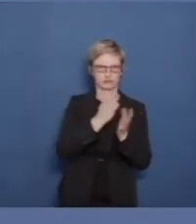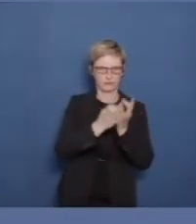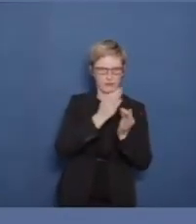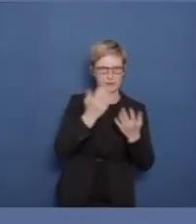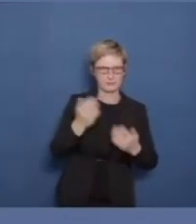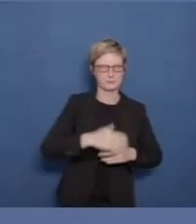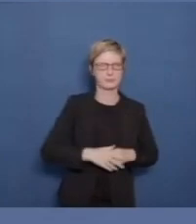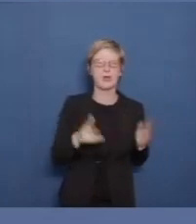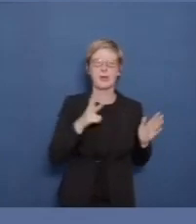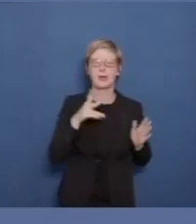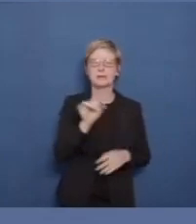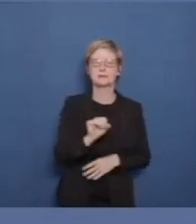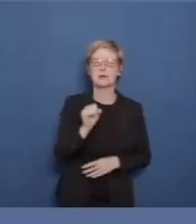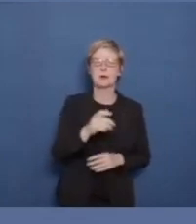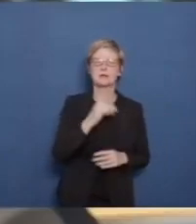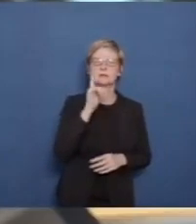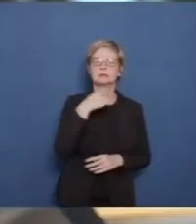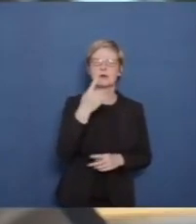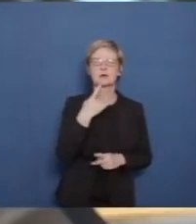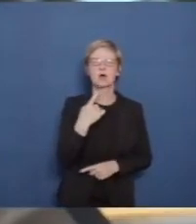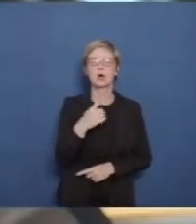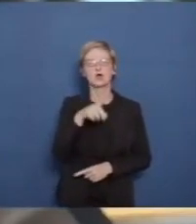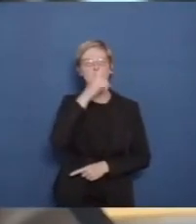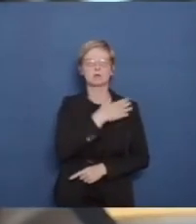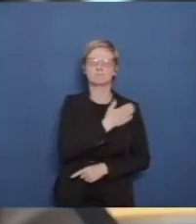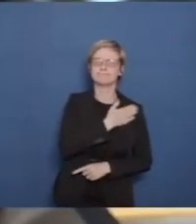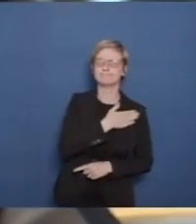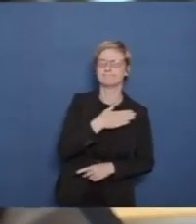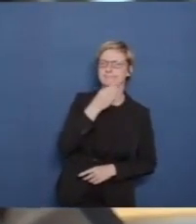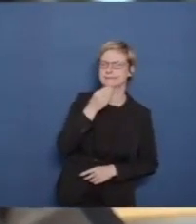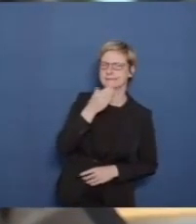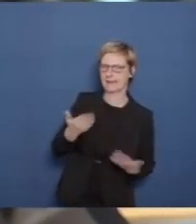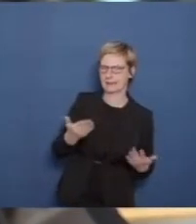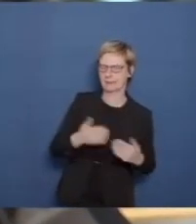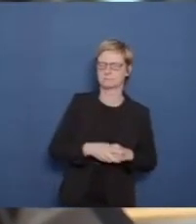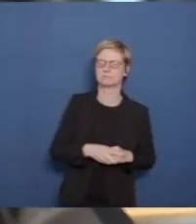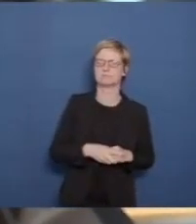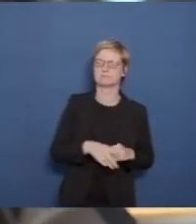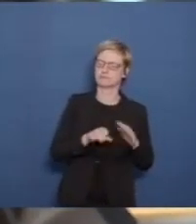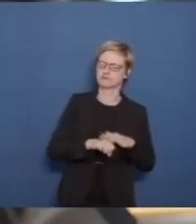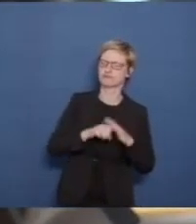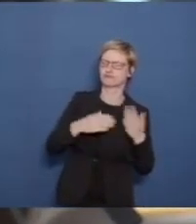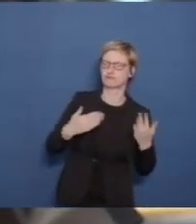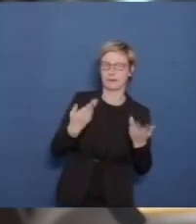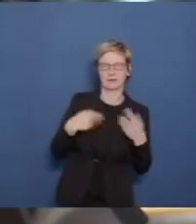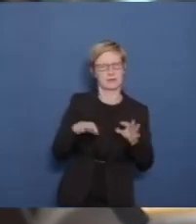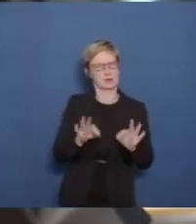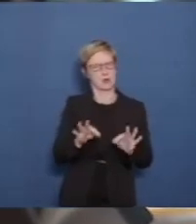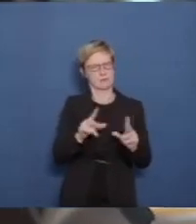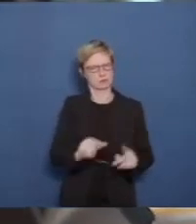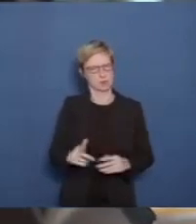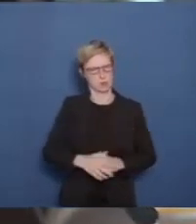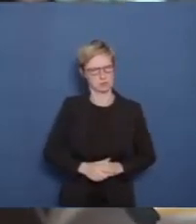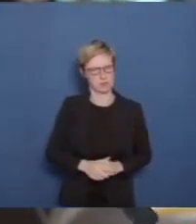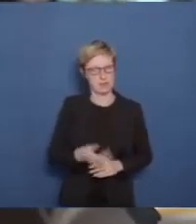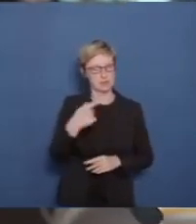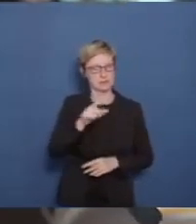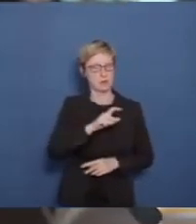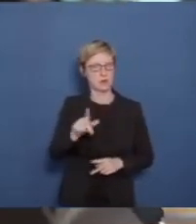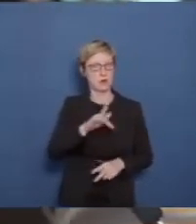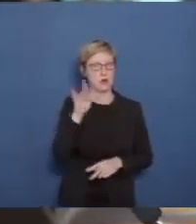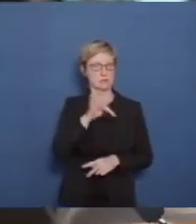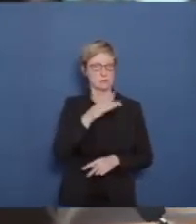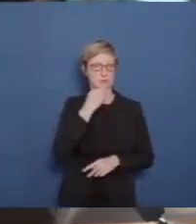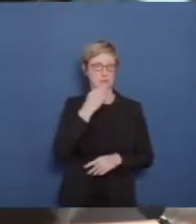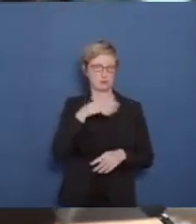Herr Seibert, Sie haben gesagt, Deutschland steht zu Israel. Was bedeutet das konkret in diesem Konflikt? Es gab am Wochenende auch wieder